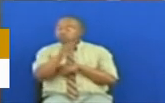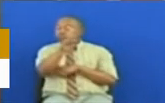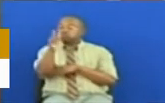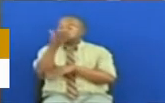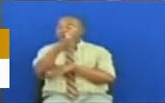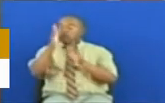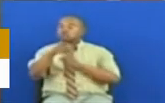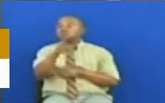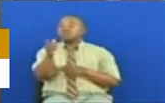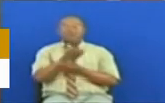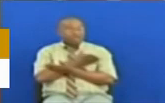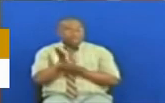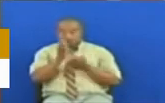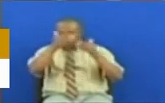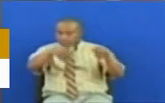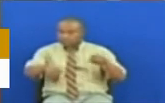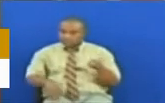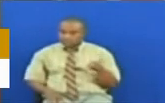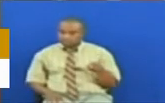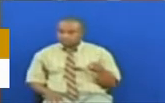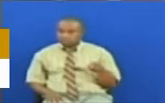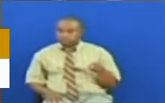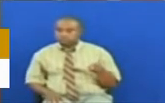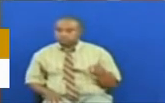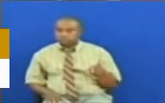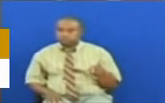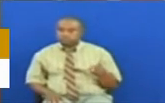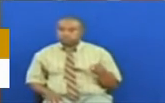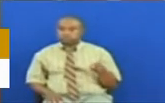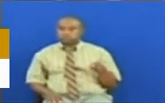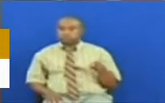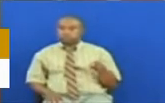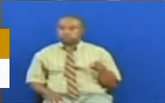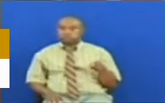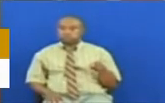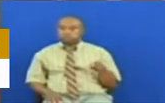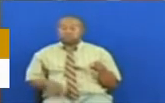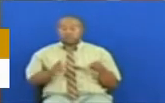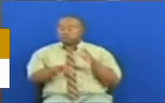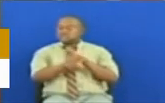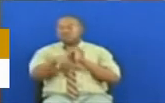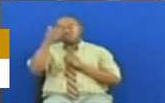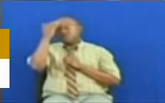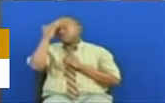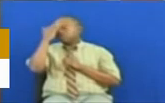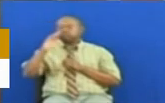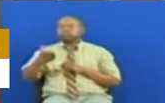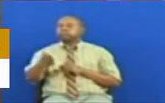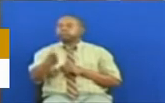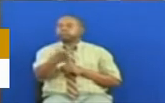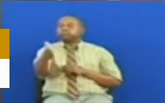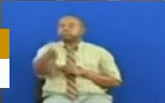hawa hawana mipaka yao, wanaweza wakenda wakafika sehemu zozote zile. Kwa hiyo sisi tutakaposema